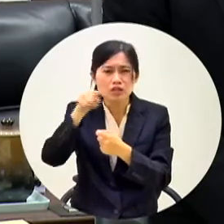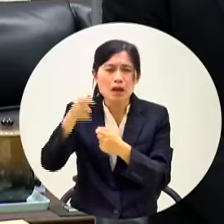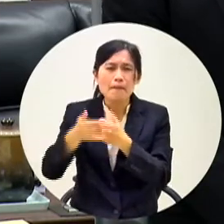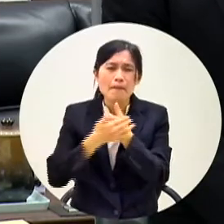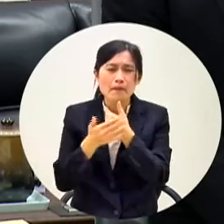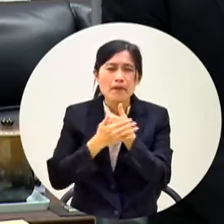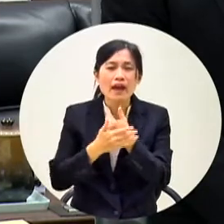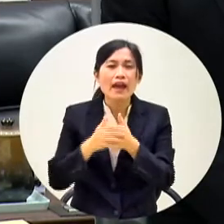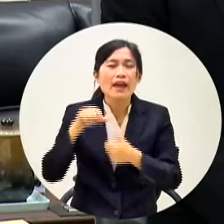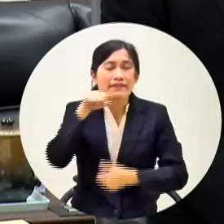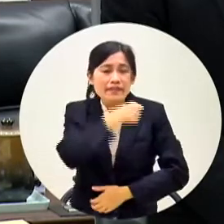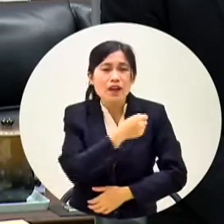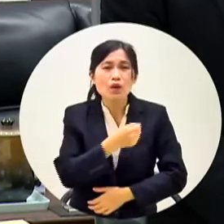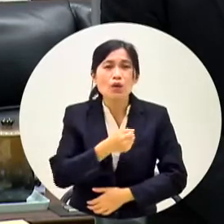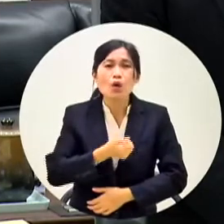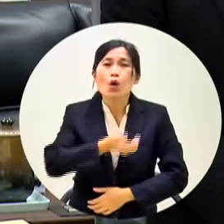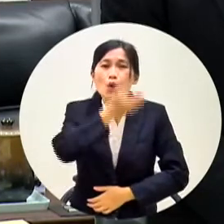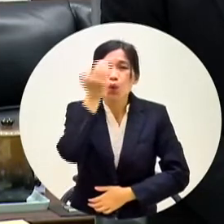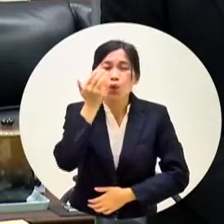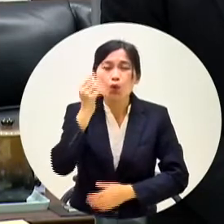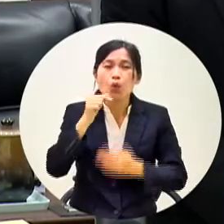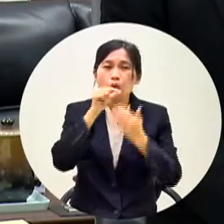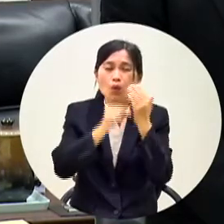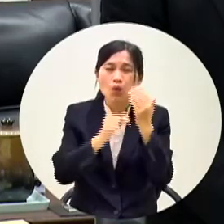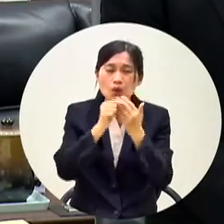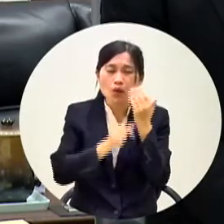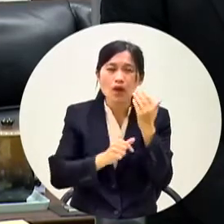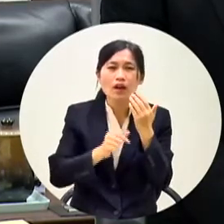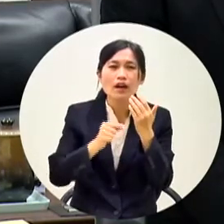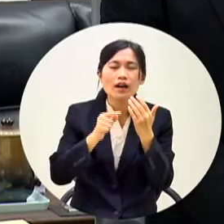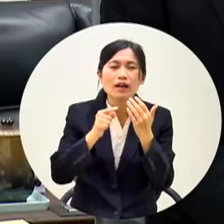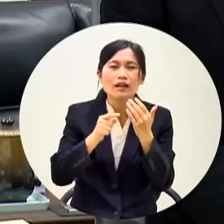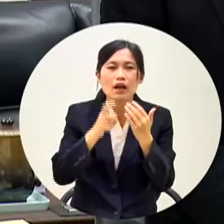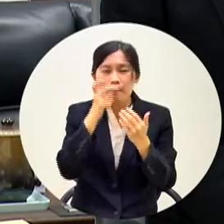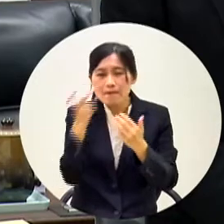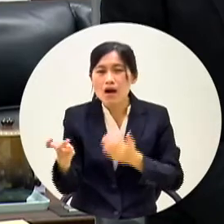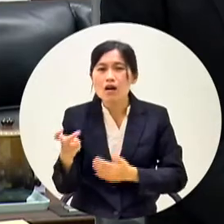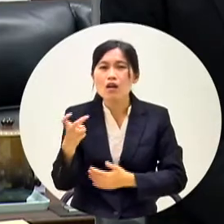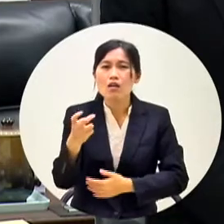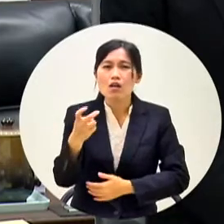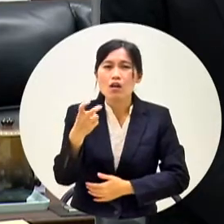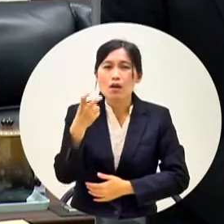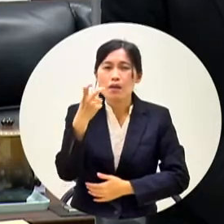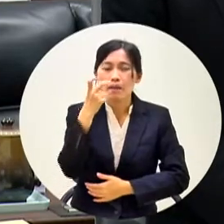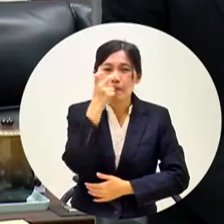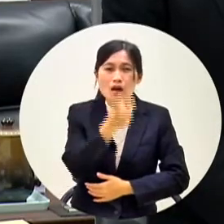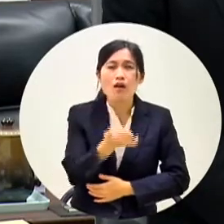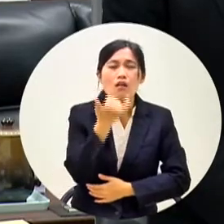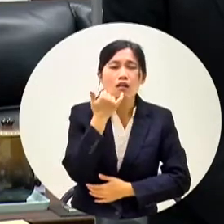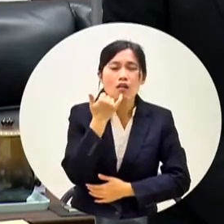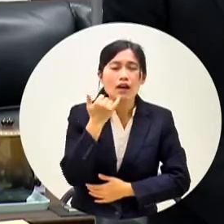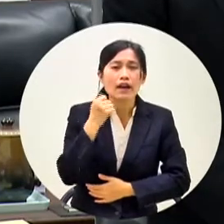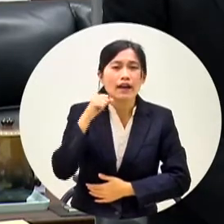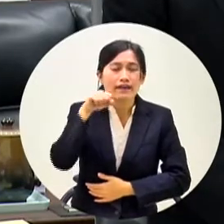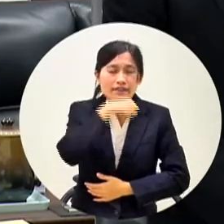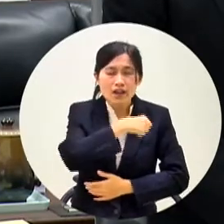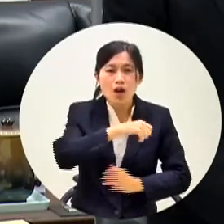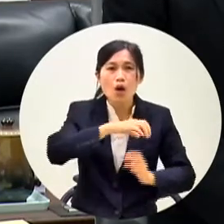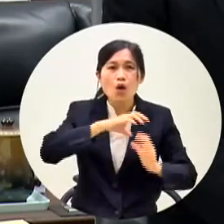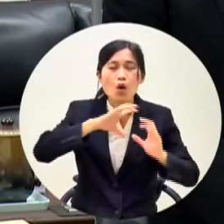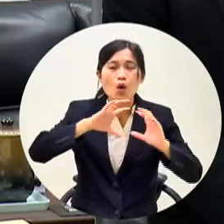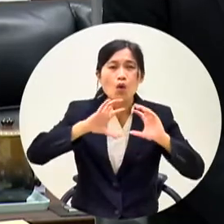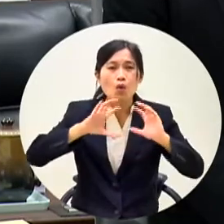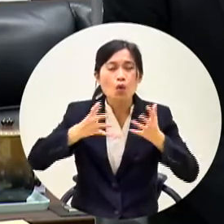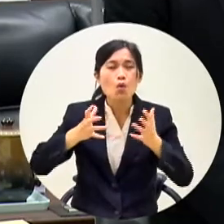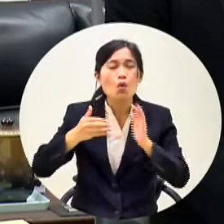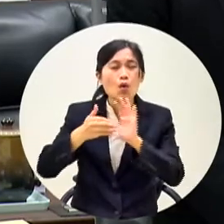法，让美台官员、高阶官员可以互访。另外还有亚洲再保证倡议法，还有台湾国防评估委员会法、台